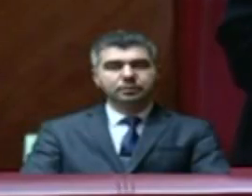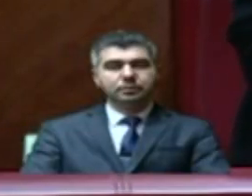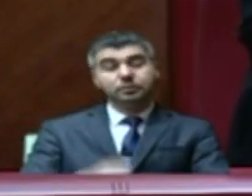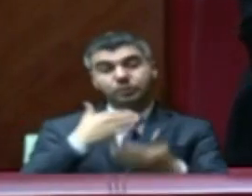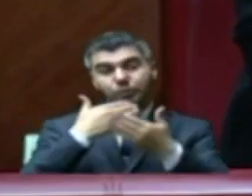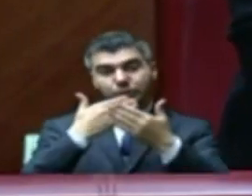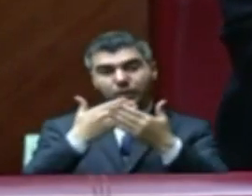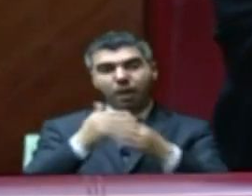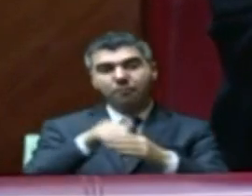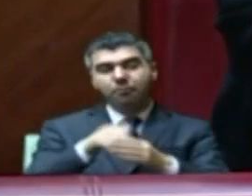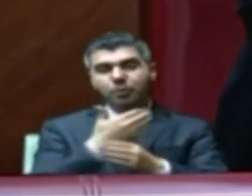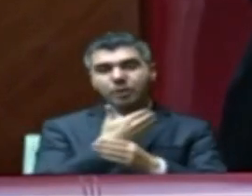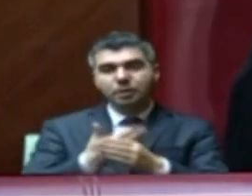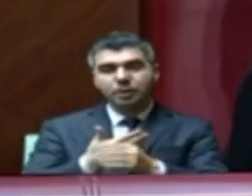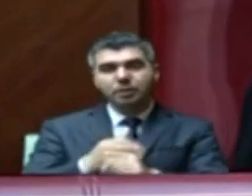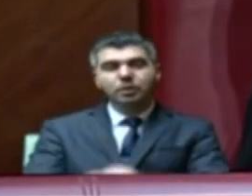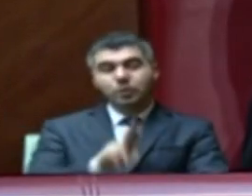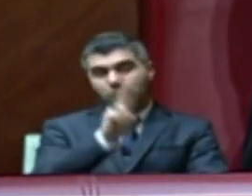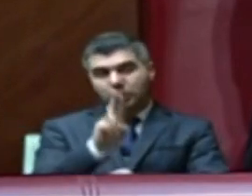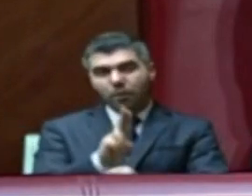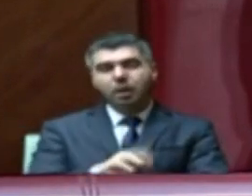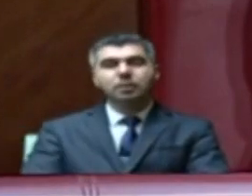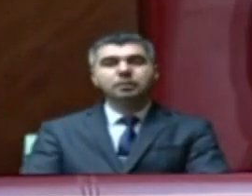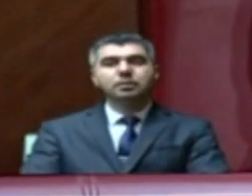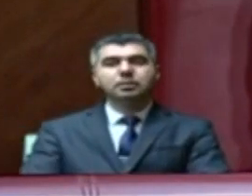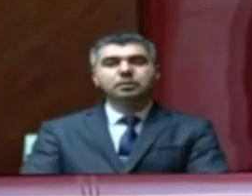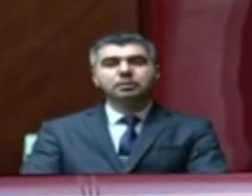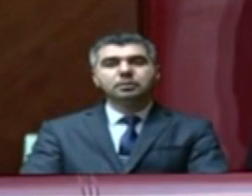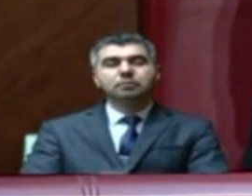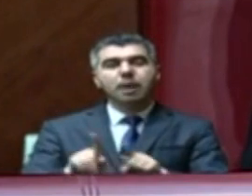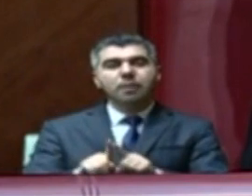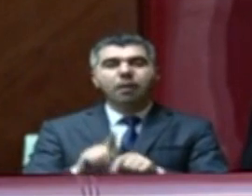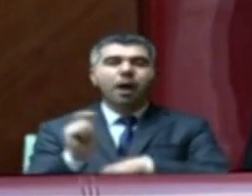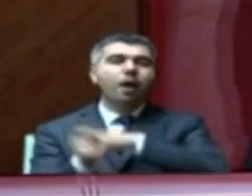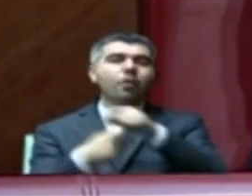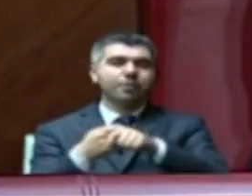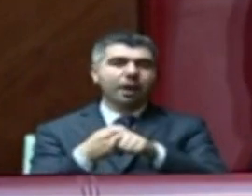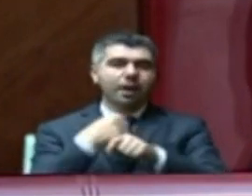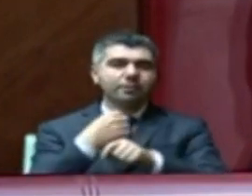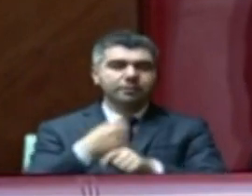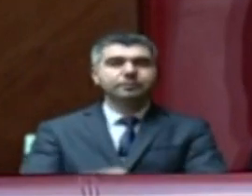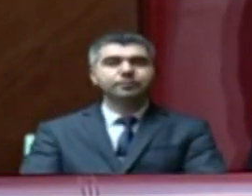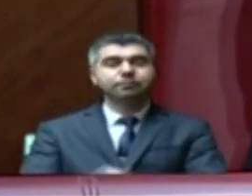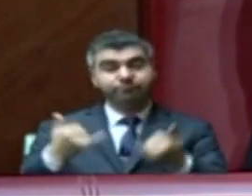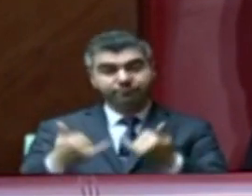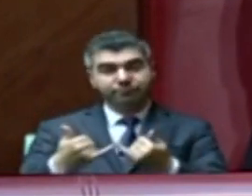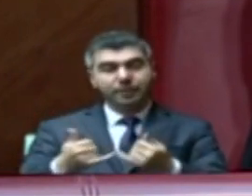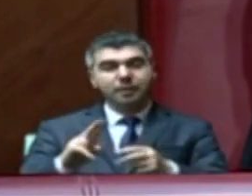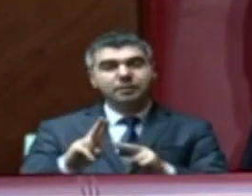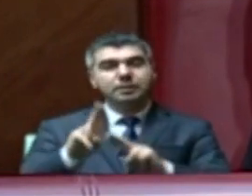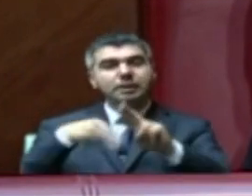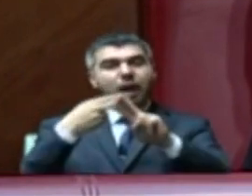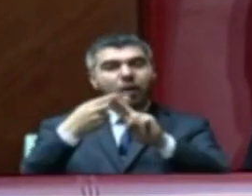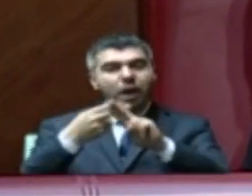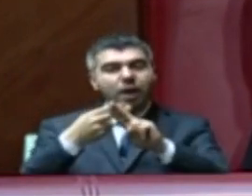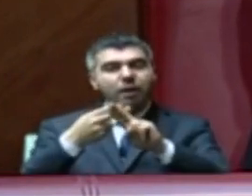كنشكركم سيد المستشار على هذا السؤال اللي مرتبط بالعالم القروي، وهي مناسبة لكي أجيب على موضوع ديال